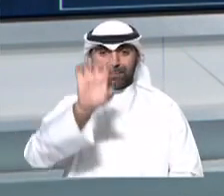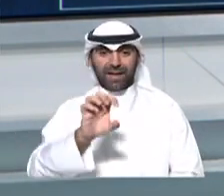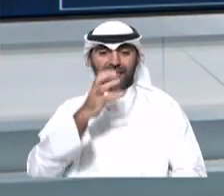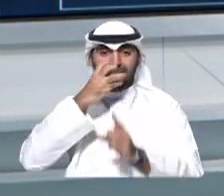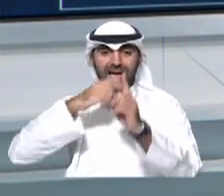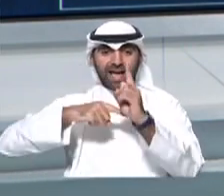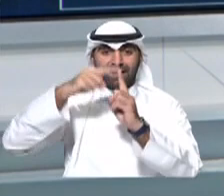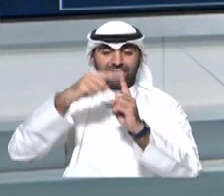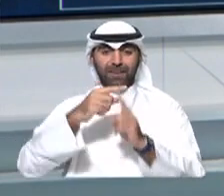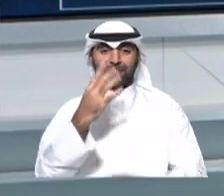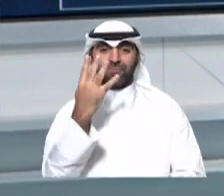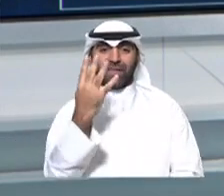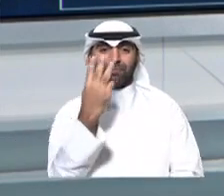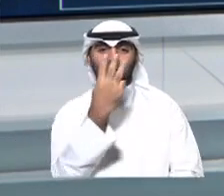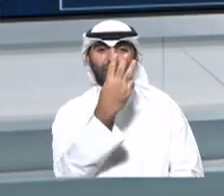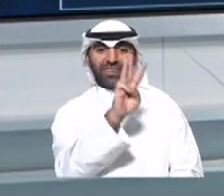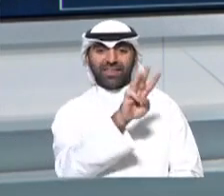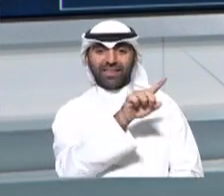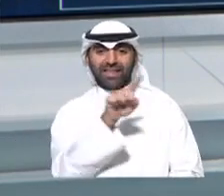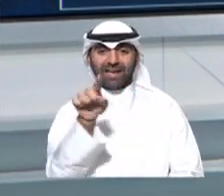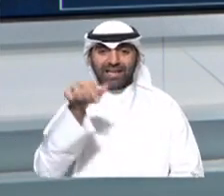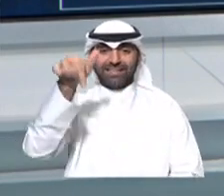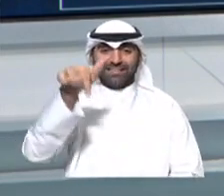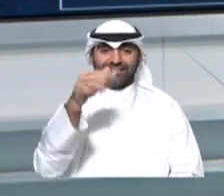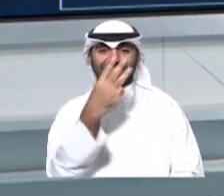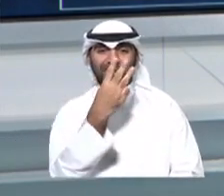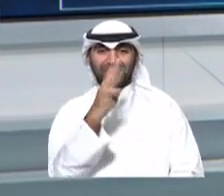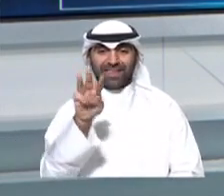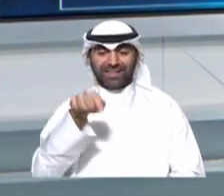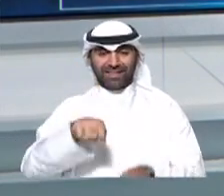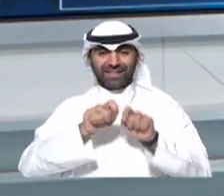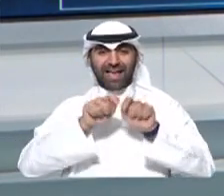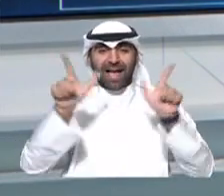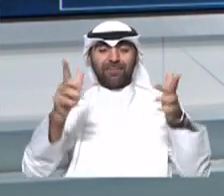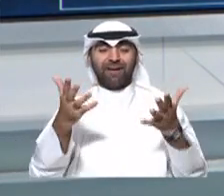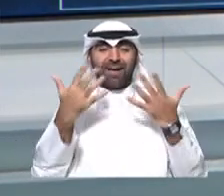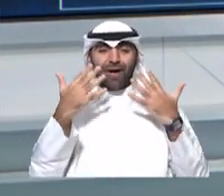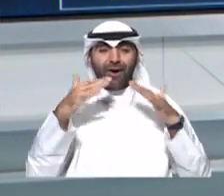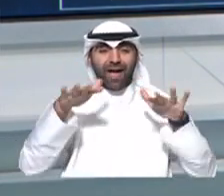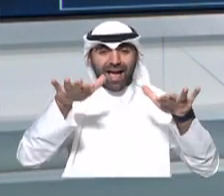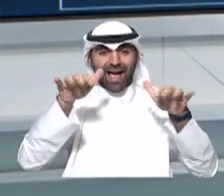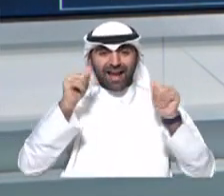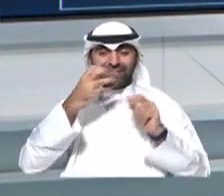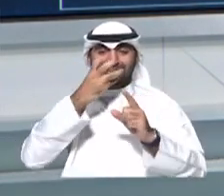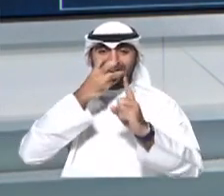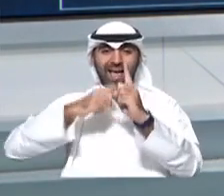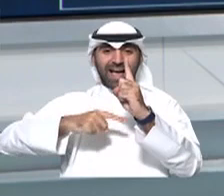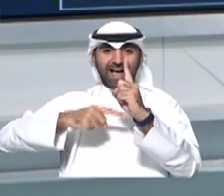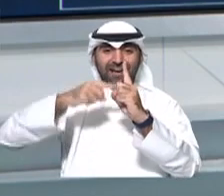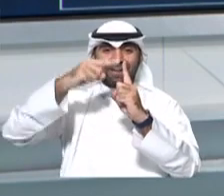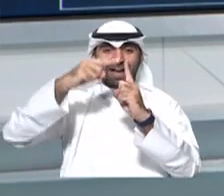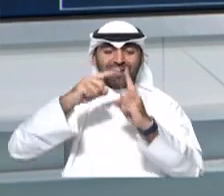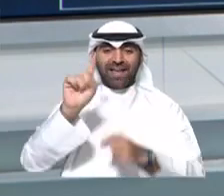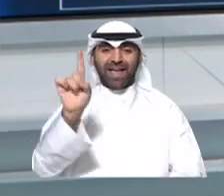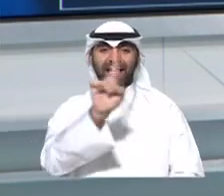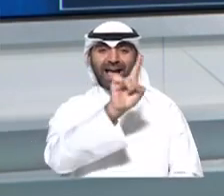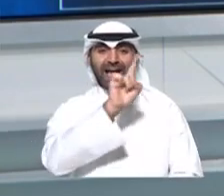تتراوح ما بين 34 وال 36 درجة مئوية. أعزائي المشاهدين، إلى هنا تنتهي جولتنا الجوية،